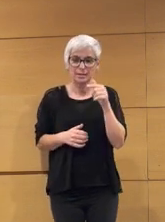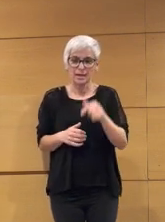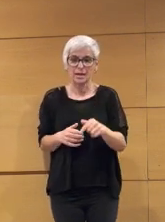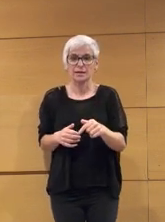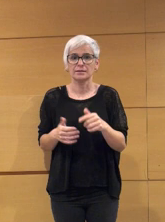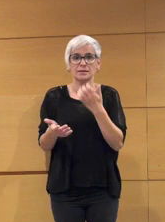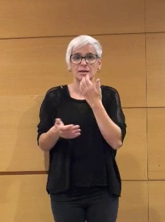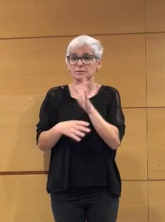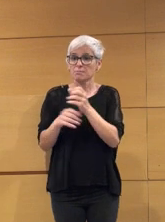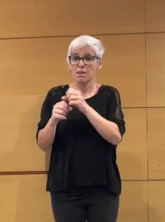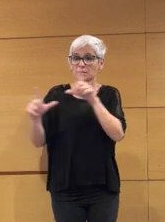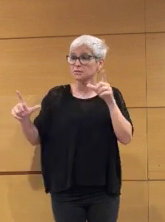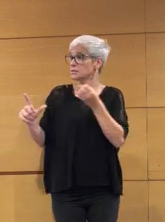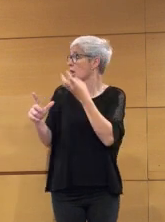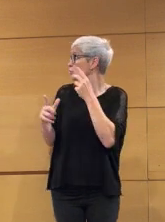alguns exemples, no?